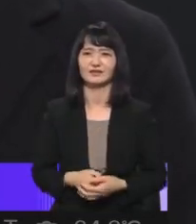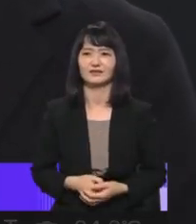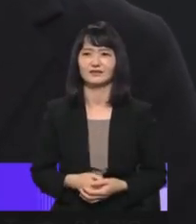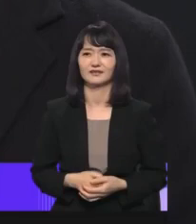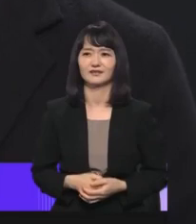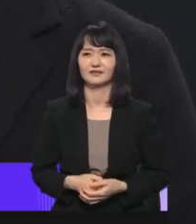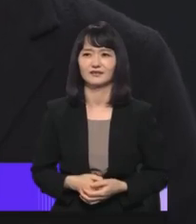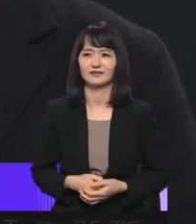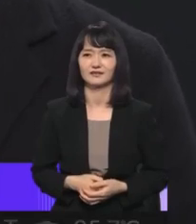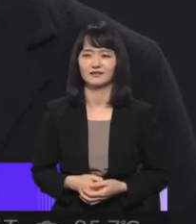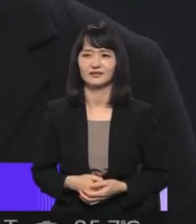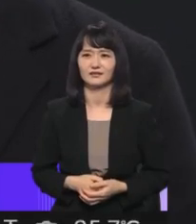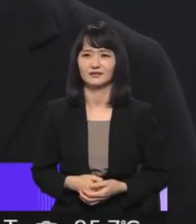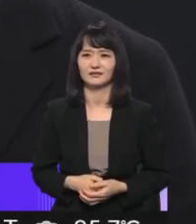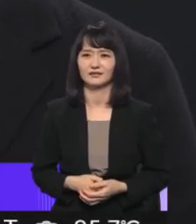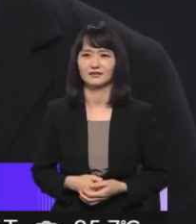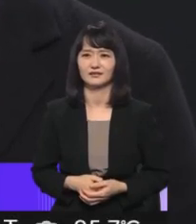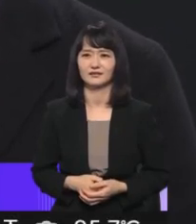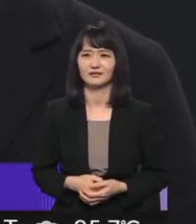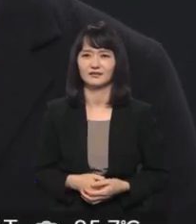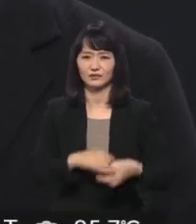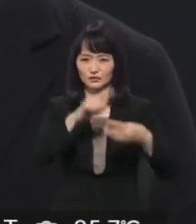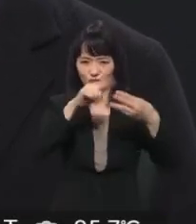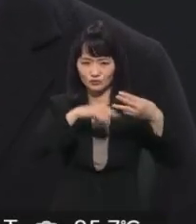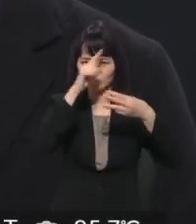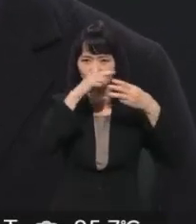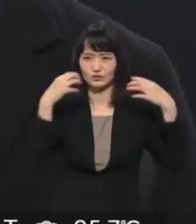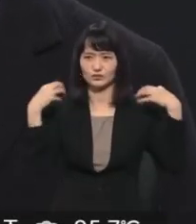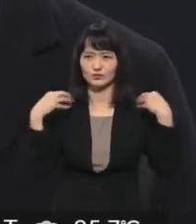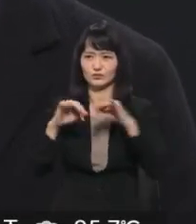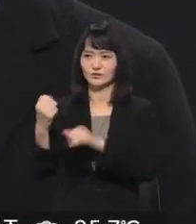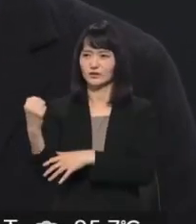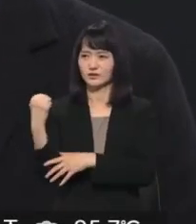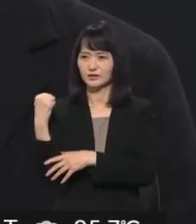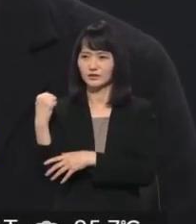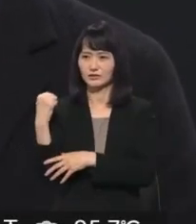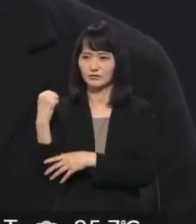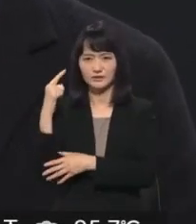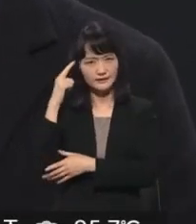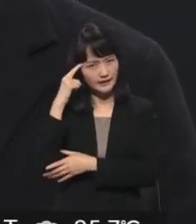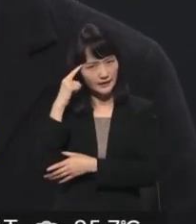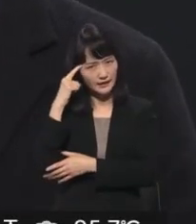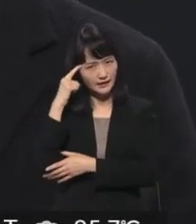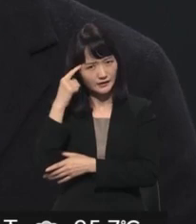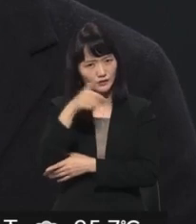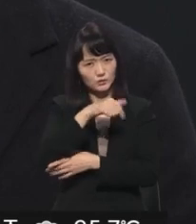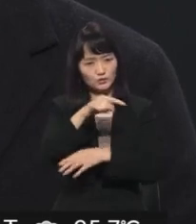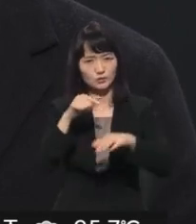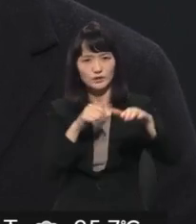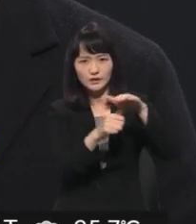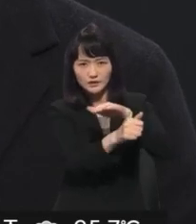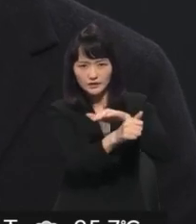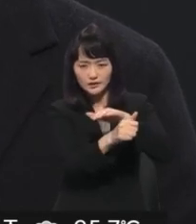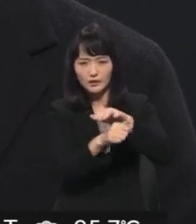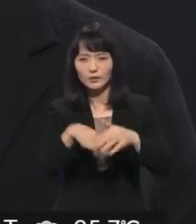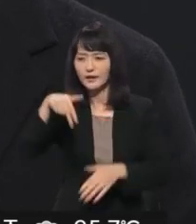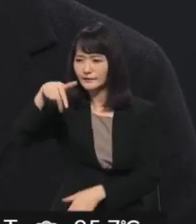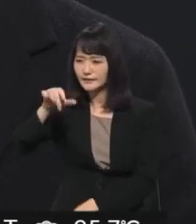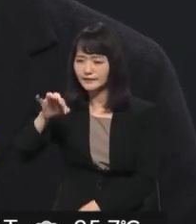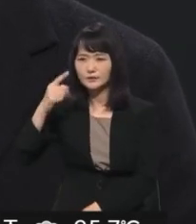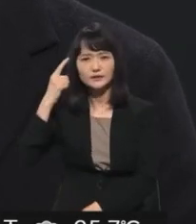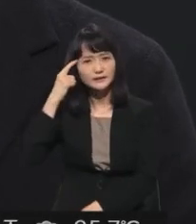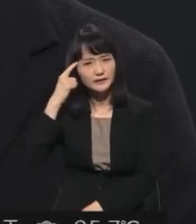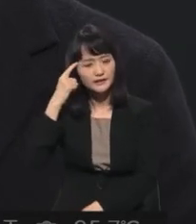저희 정부와 당을 딱 떠올렸을 때 권성동 장제원 투톱 이 땅의 연상 된다는 것은 이거는 제가 봤을때 그렇게 바람직한가